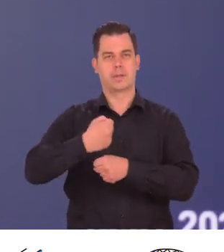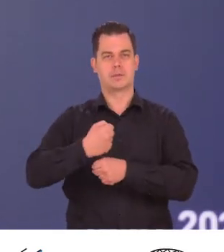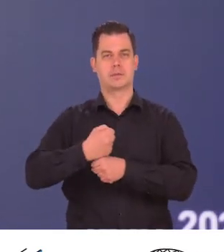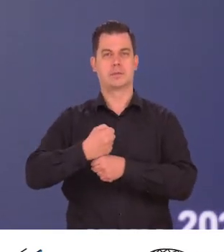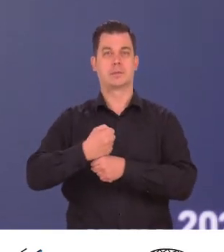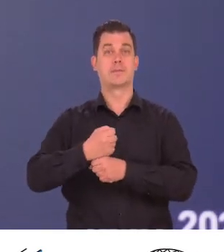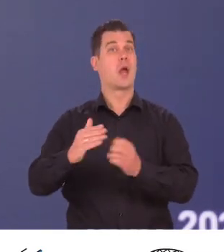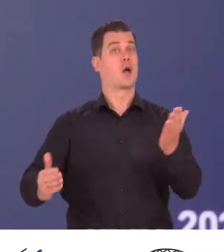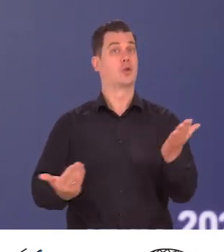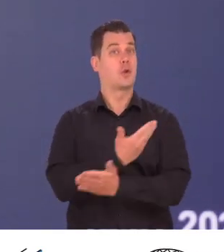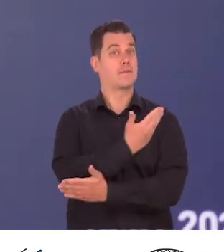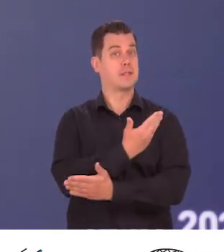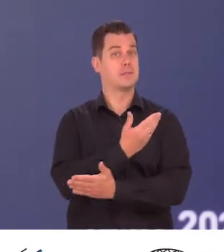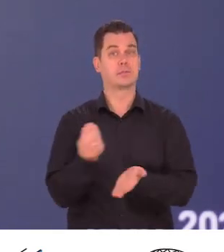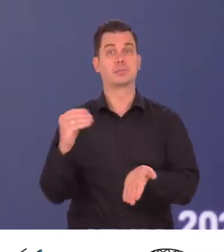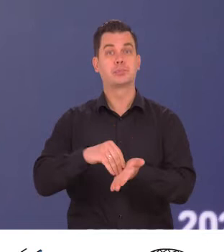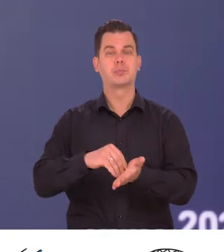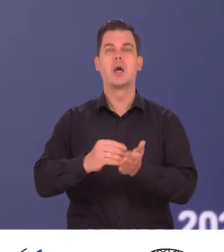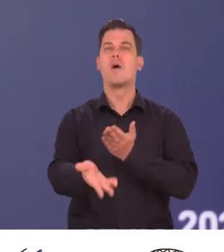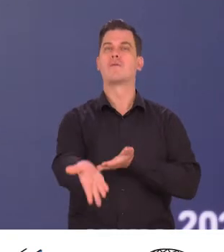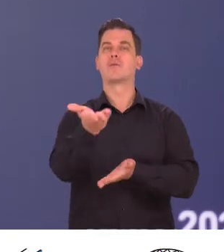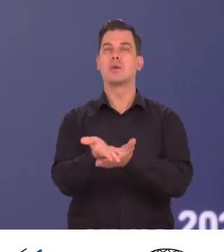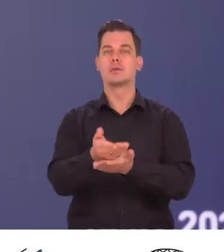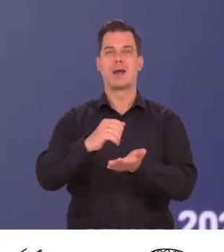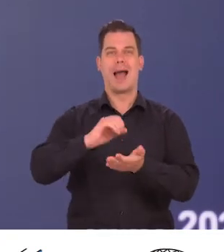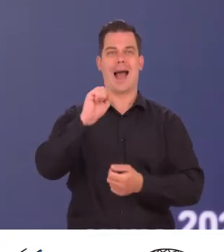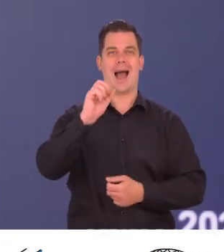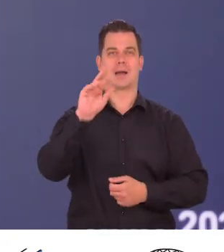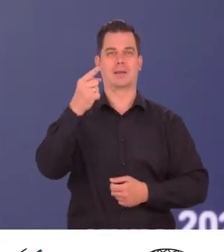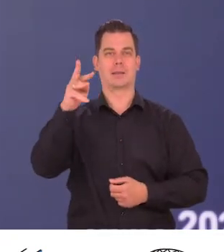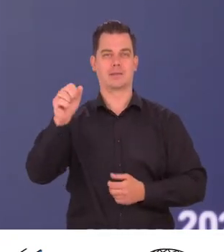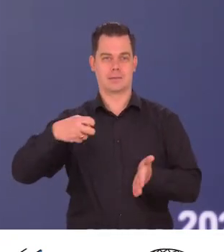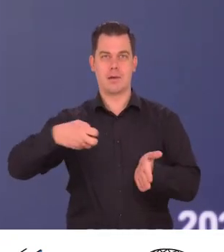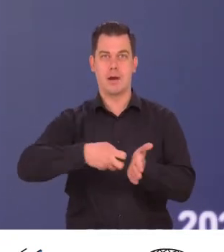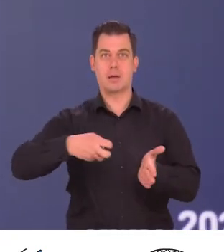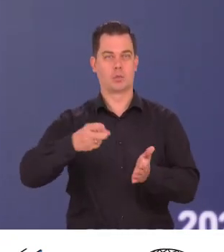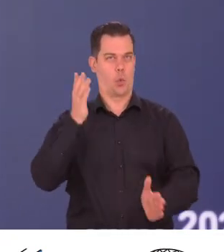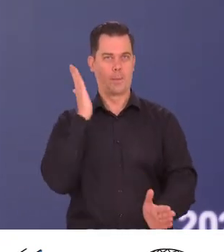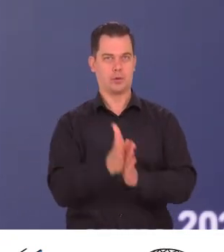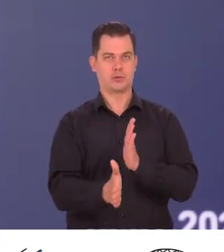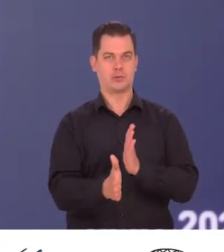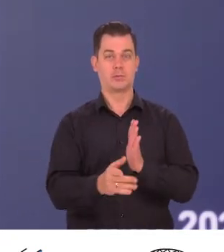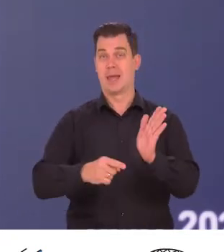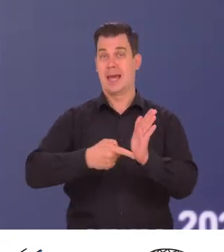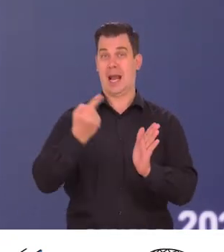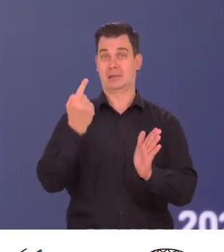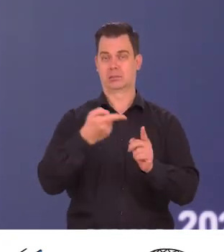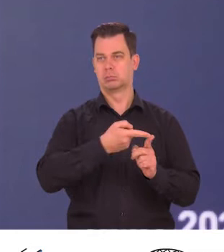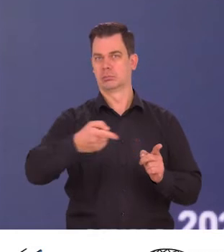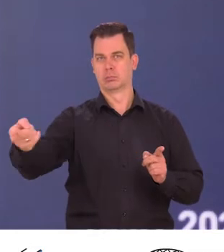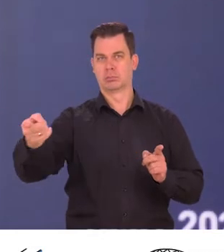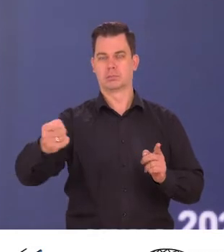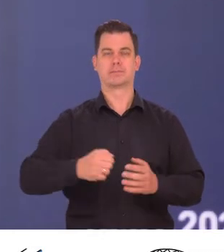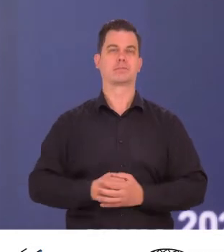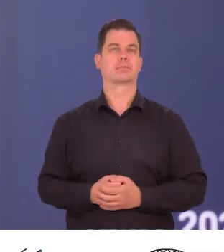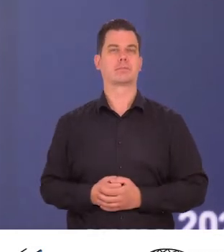studentów. Nowością jest też możliwość wnioskowania o przyznanie akredytacji w ramach uproszczonej procedury jednorazowo na